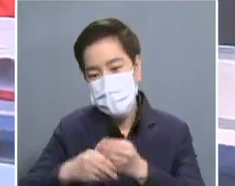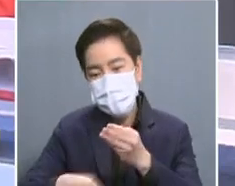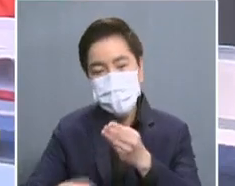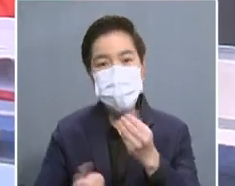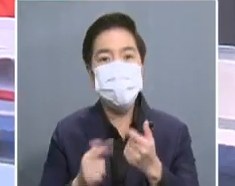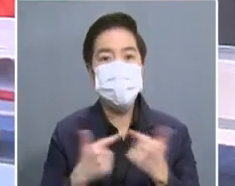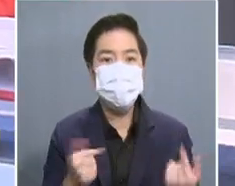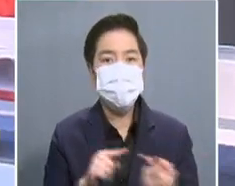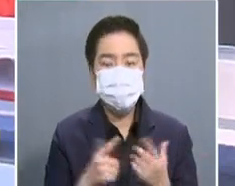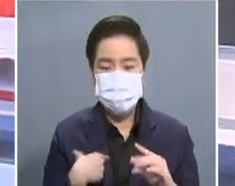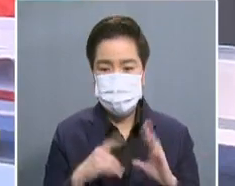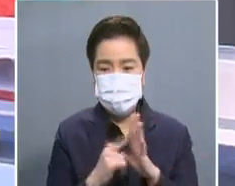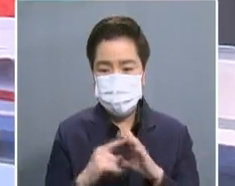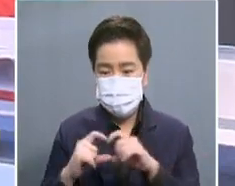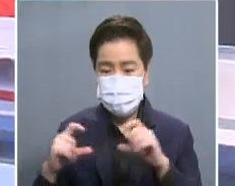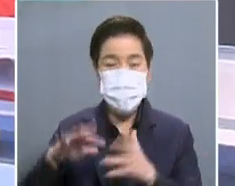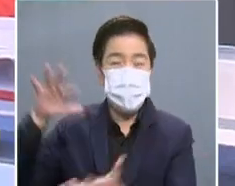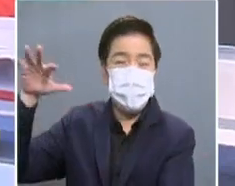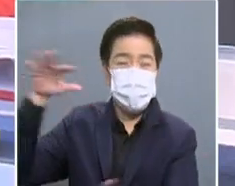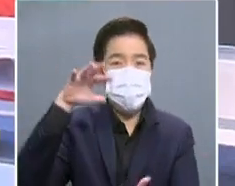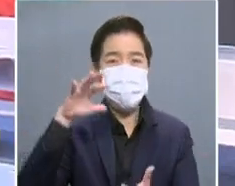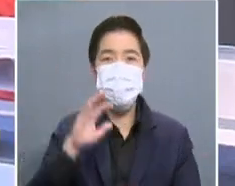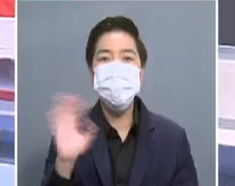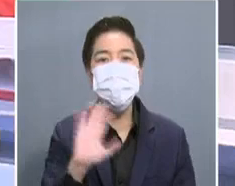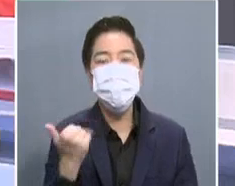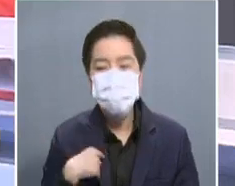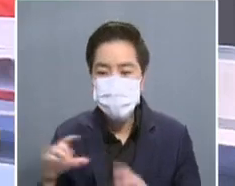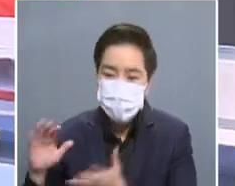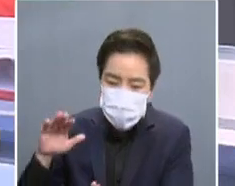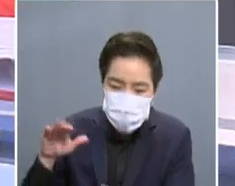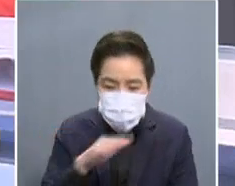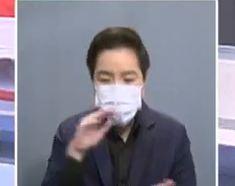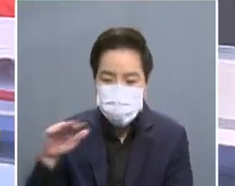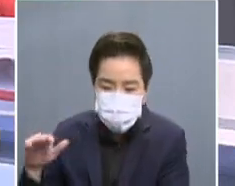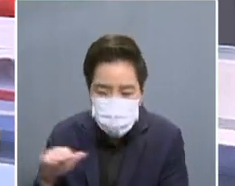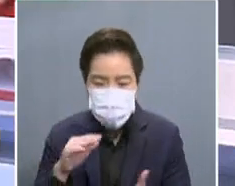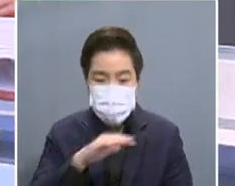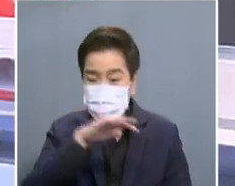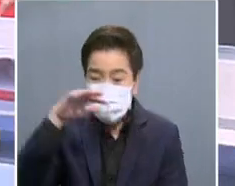ราะอย่าลืมว่าวัคซีนของเรามันไม่ได้มีมาเป็นล็อตใหญ่ๆนะตอนนี้ก่อน มันค่อยๆมาจนถึงสิ้นปีนะคะคุณผู้ชมคะ